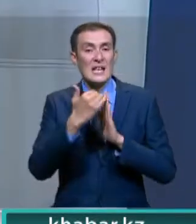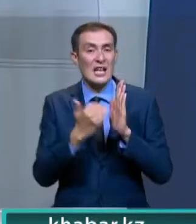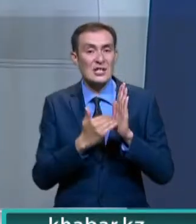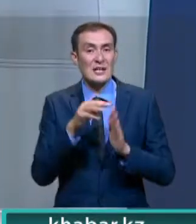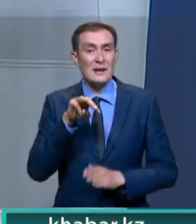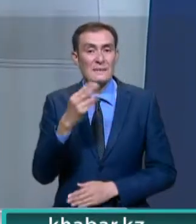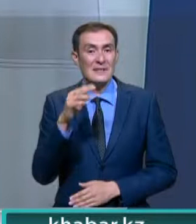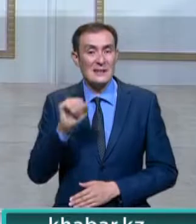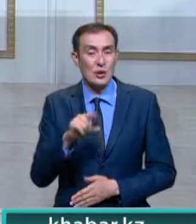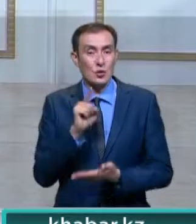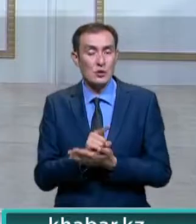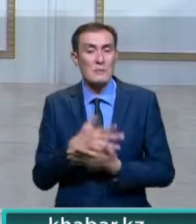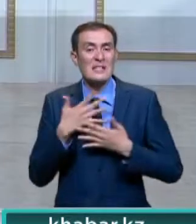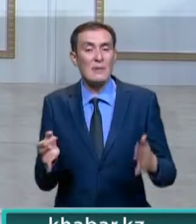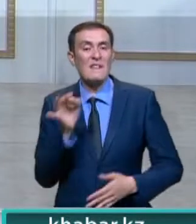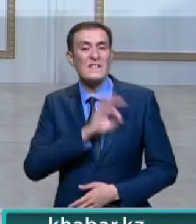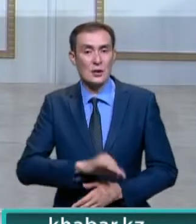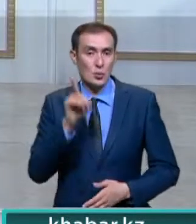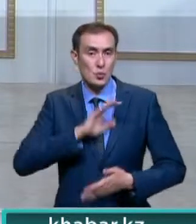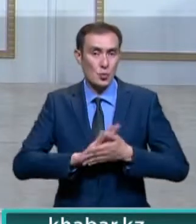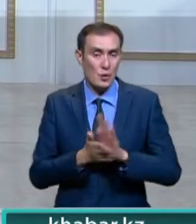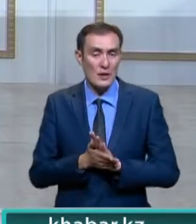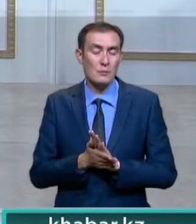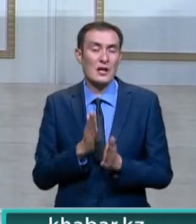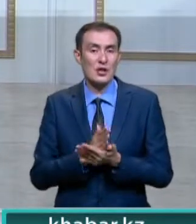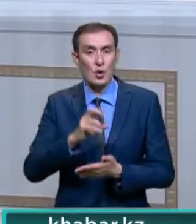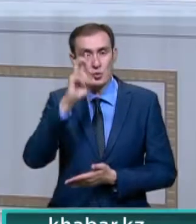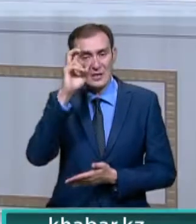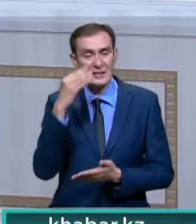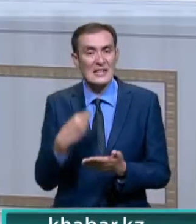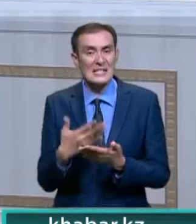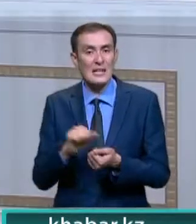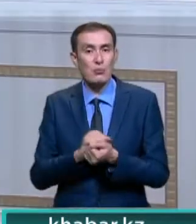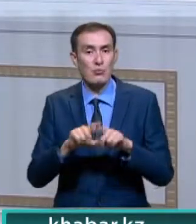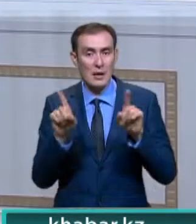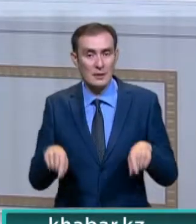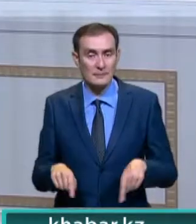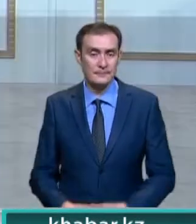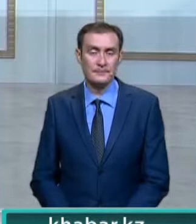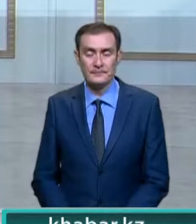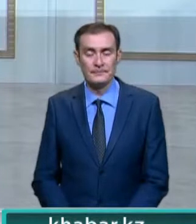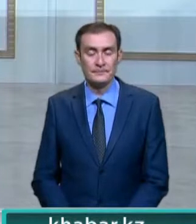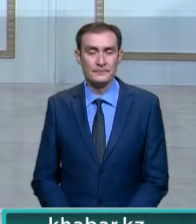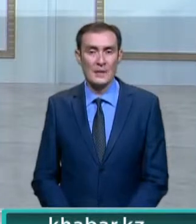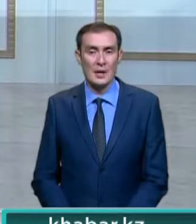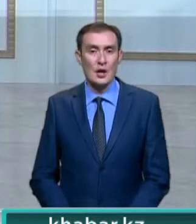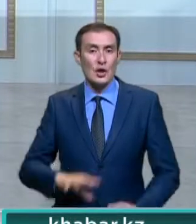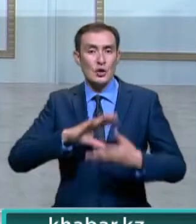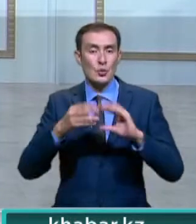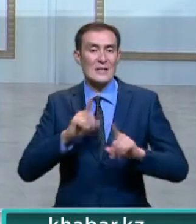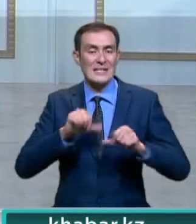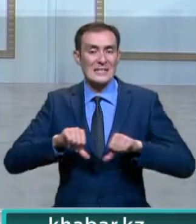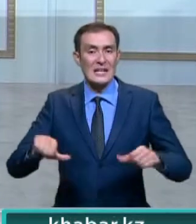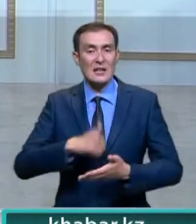– обеспечить максимально выгодные условия для размещения государственных бумаг. Подводя итоги